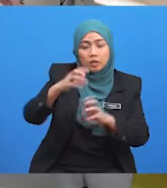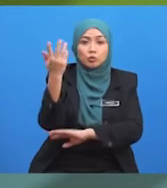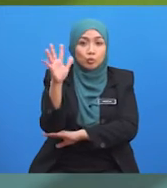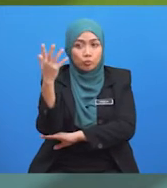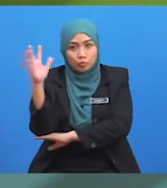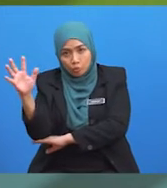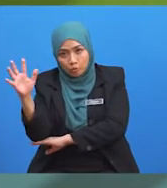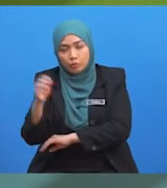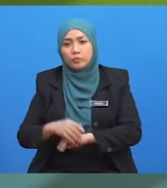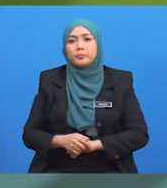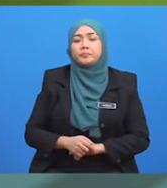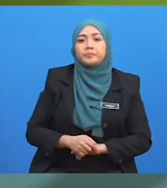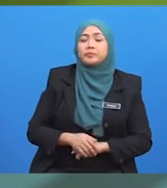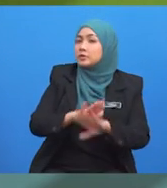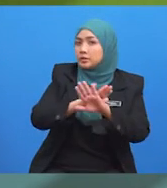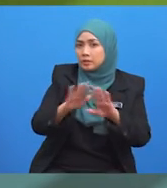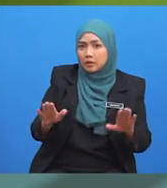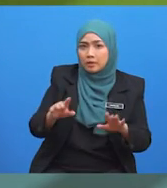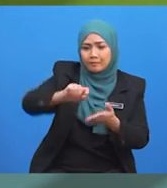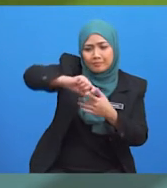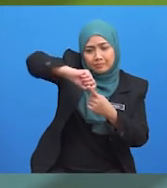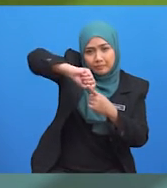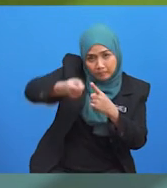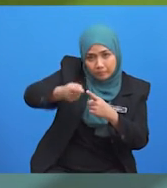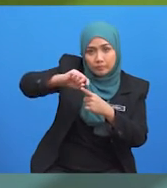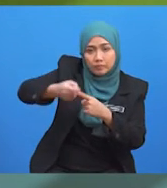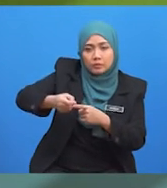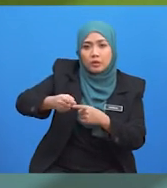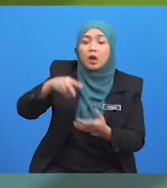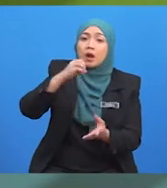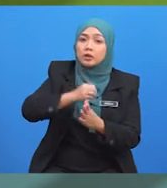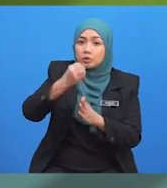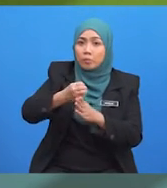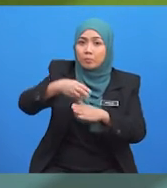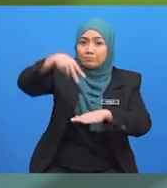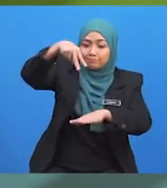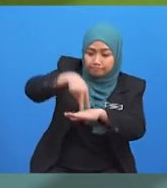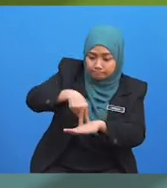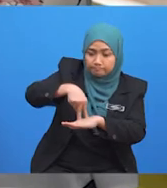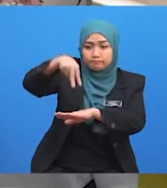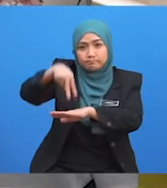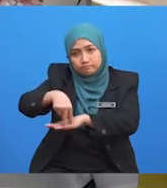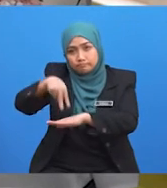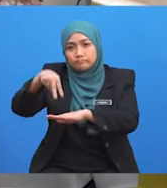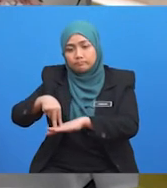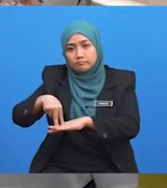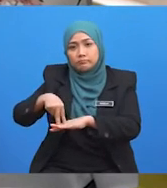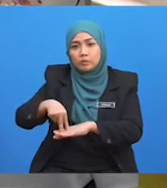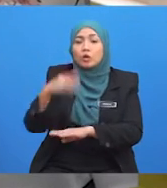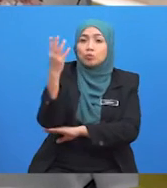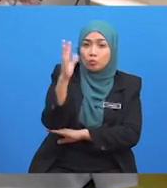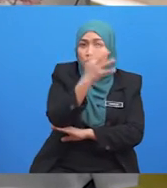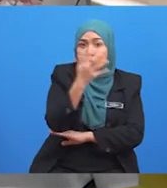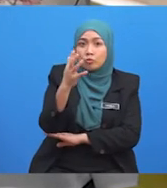tumbuh-tumbuhan. Contohnya, tidak memetik atau memijak dengan sengaja tumbuh-tumbuhan yang berada di